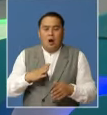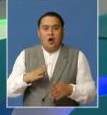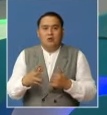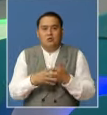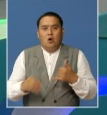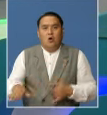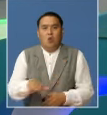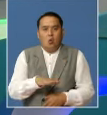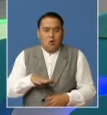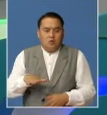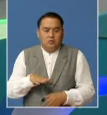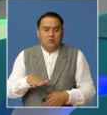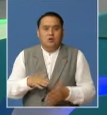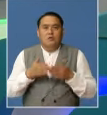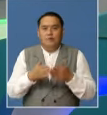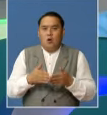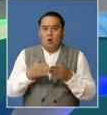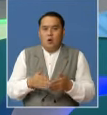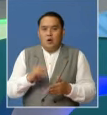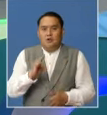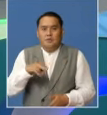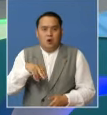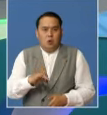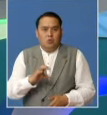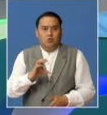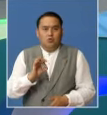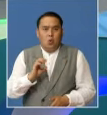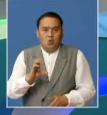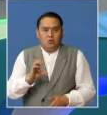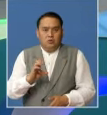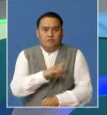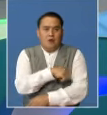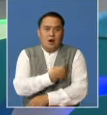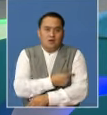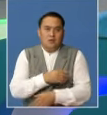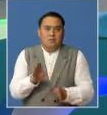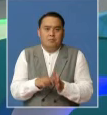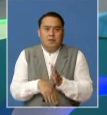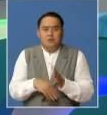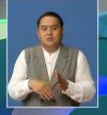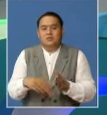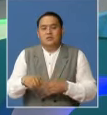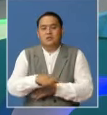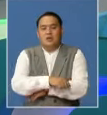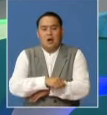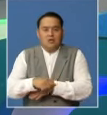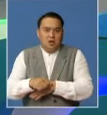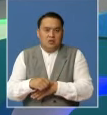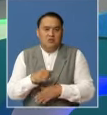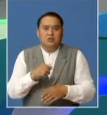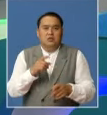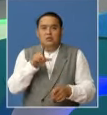борту Ocean Viking, судна неправительственных организаций SOS, Mediterranean и Врачи без границ. Как пояснили в